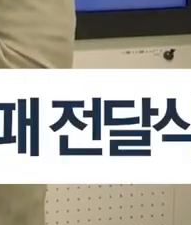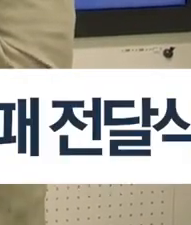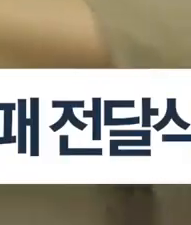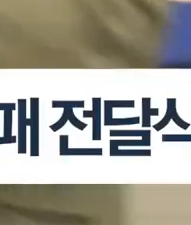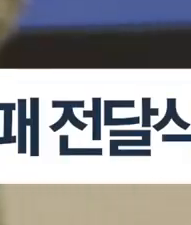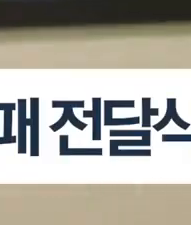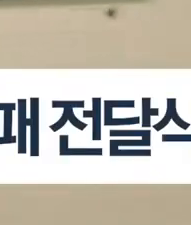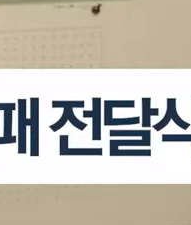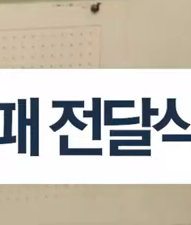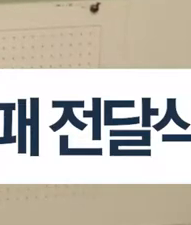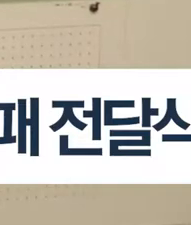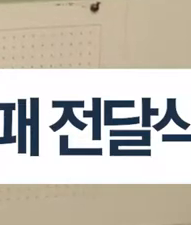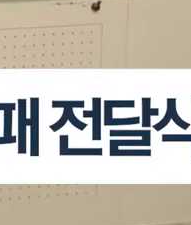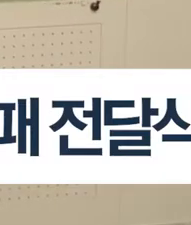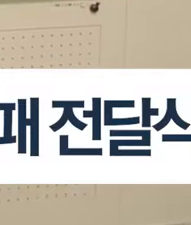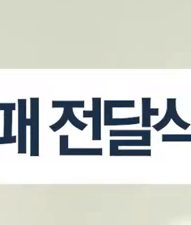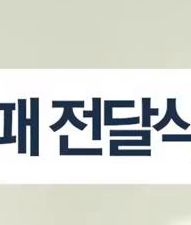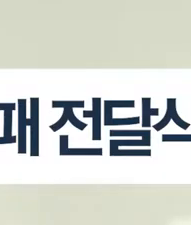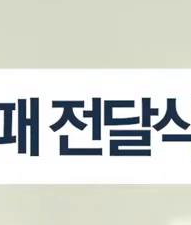강서구가 지난 24일